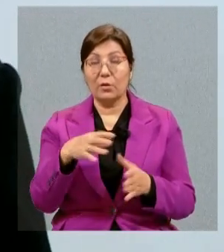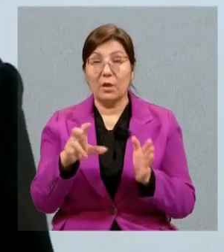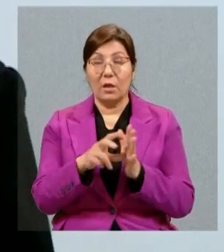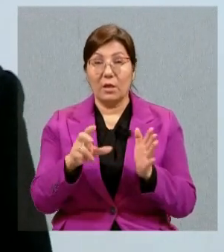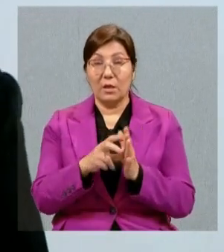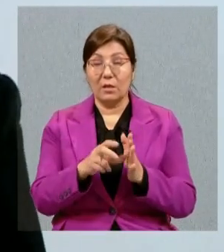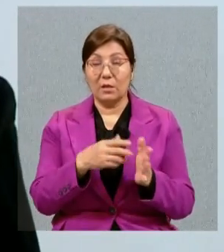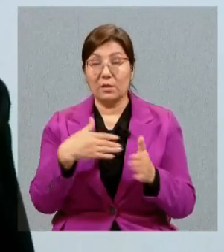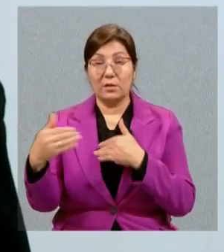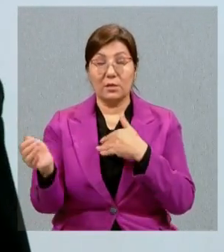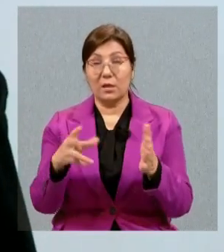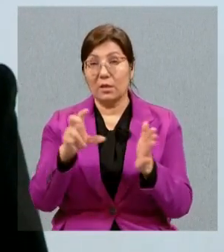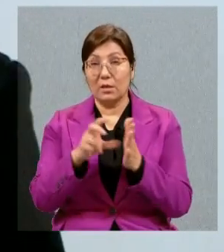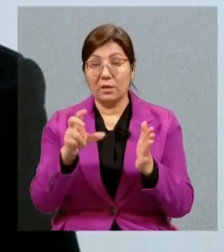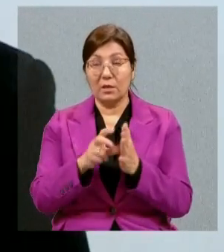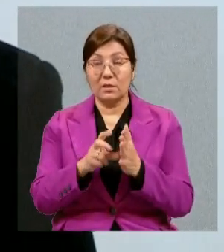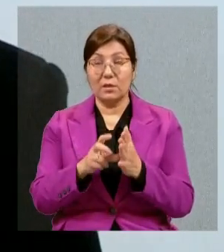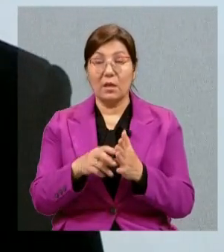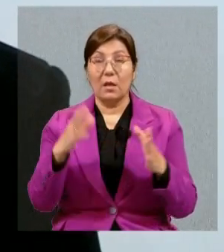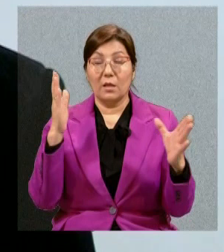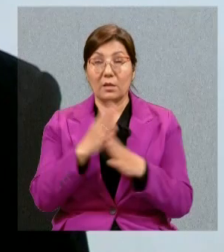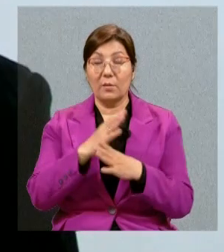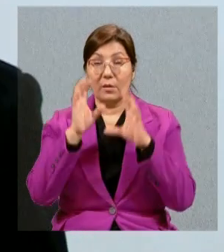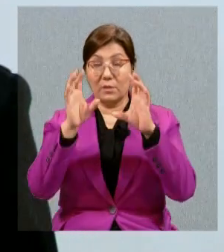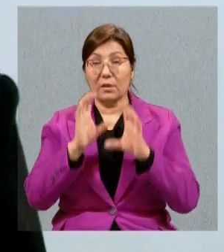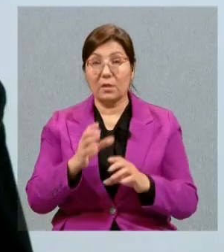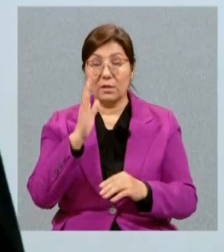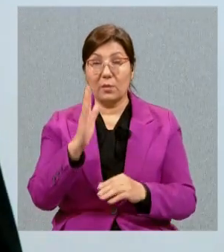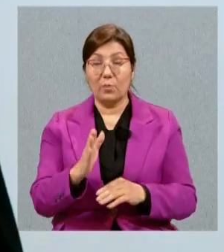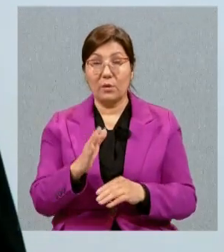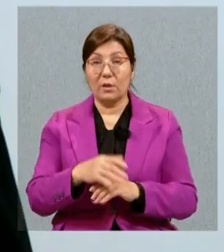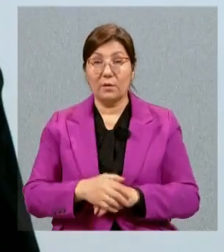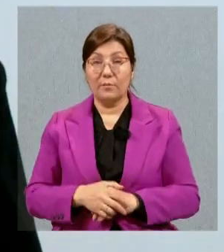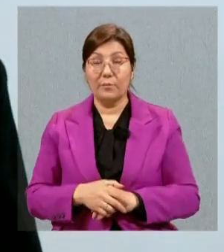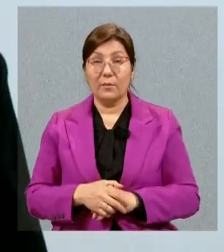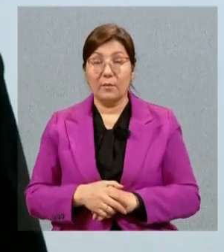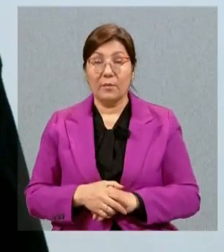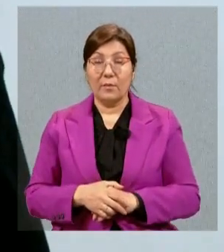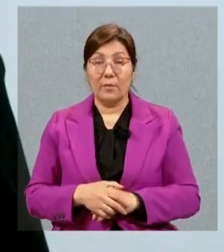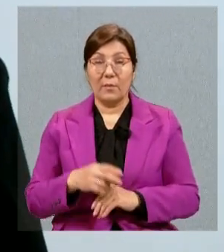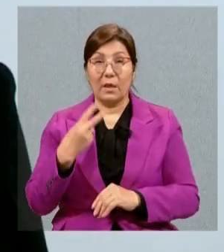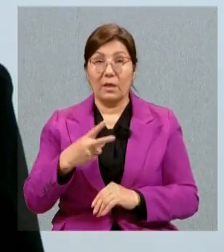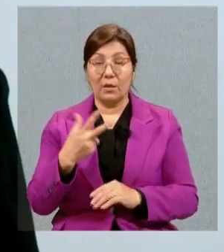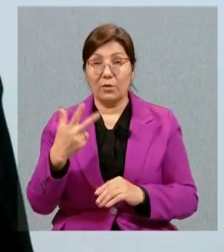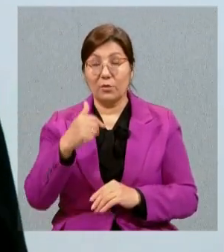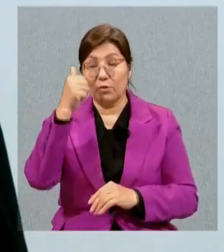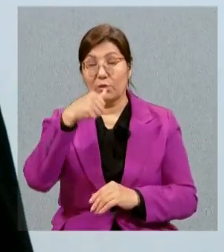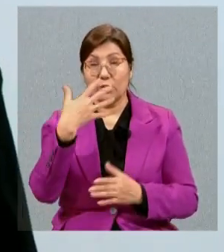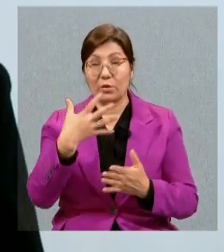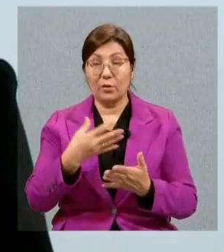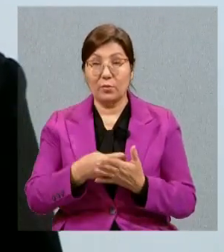табиғаттың заңдылығынан болатын нәрсе. Бұл ғалымдардың жалпы сараптауы бойынша 2-3 жылда бұл өзінің